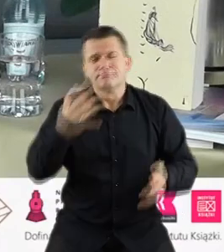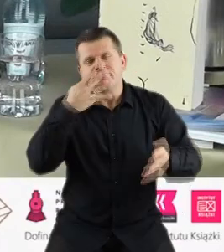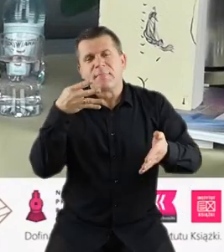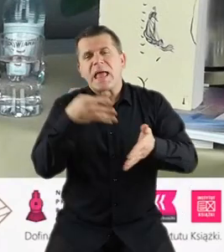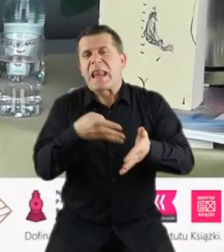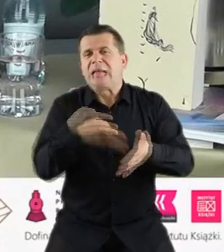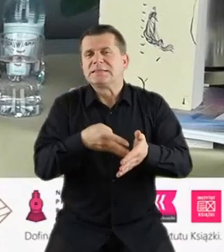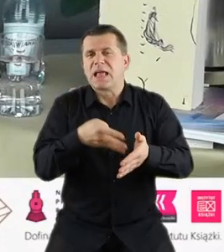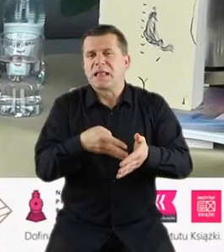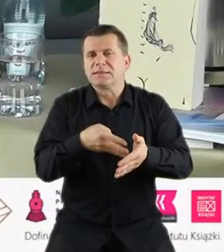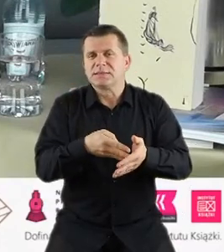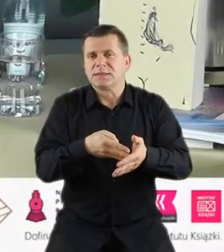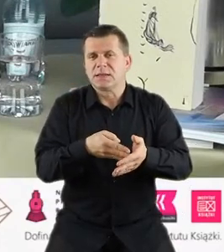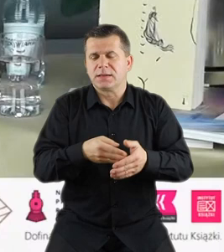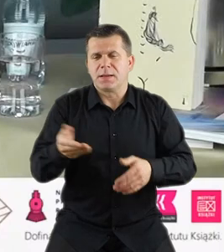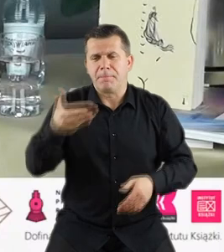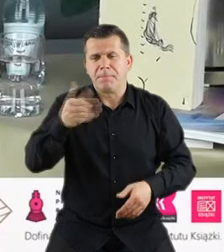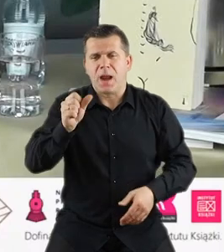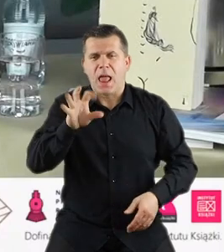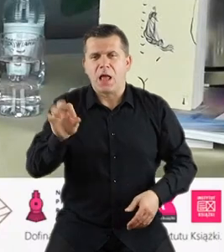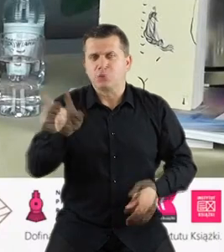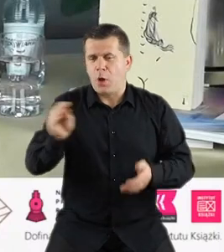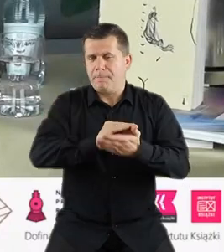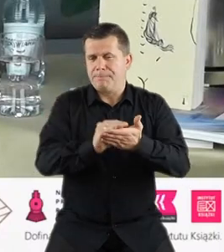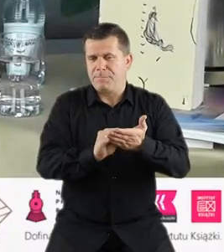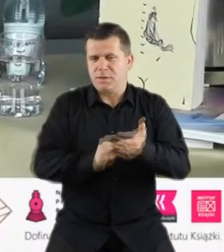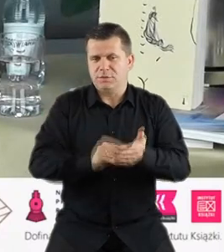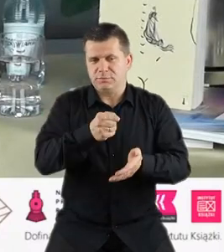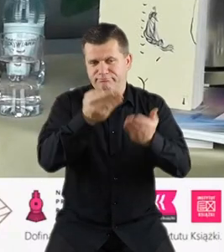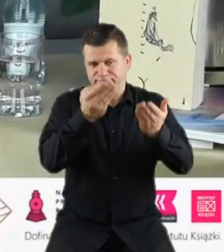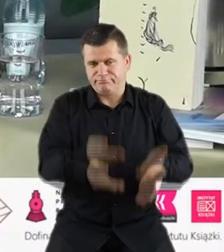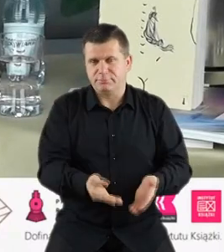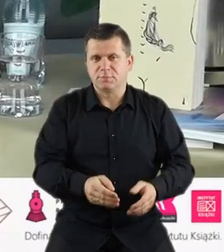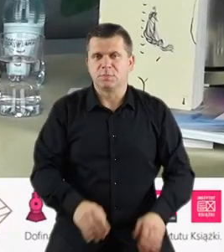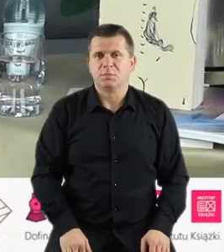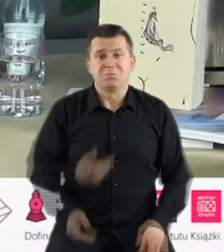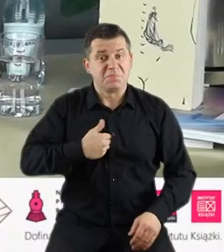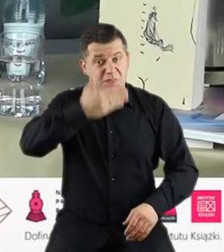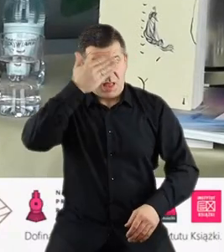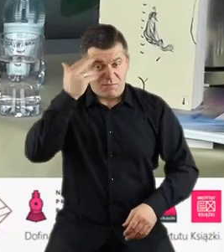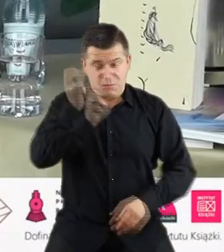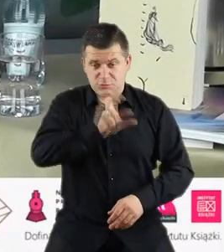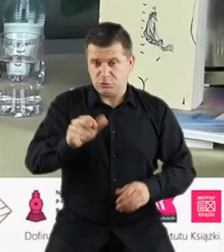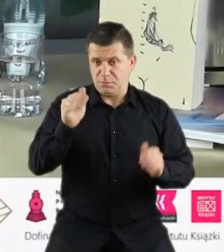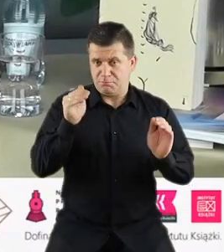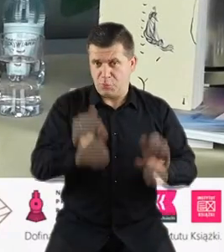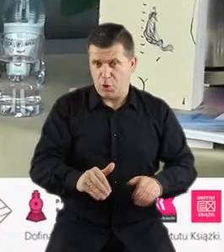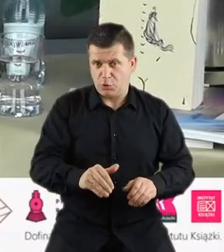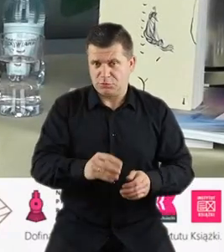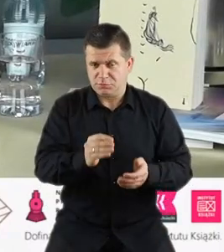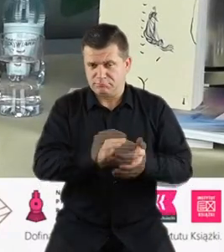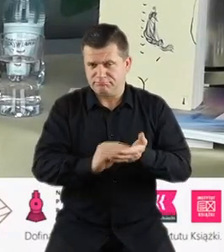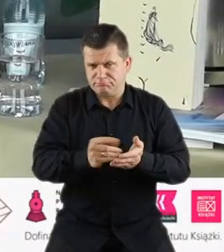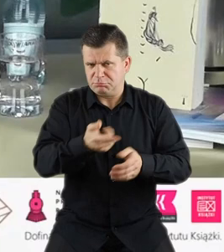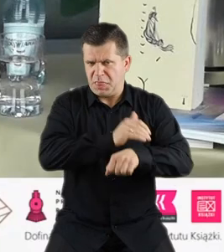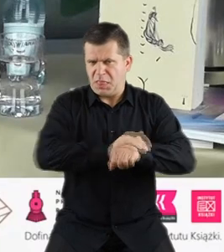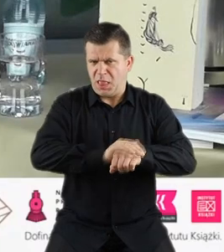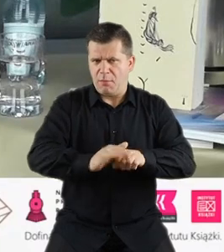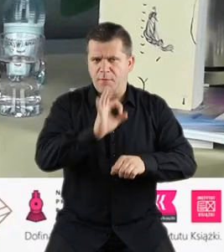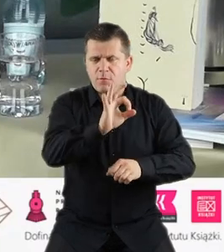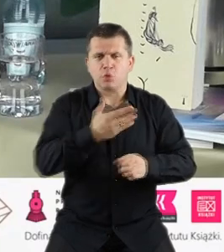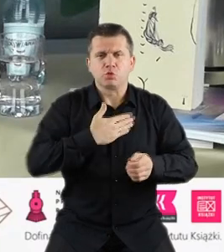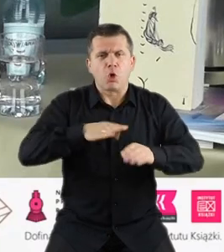recenzją Tymoteusza Milasa, który pisze o Pani w ten sposób. Nie wiem, czy można dobitniej zaakcentować w debiucie